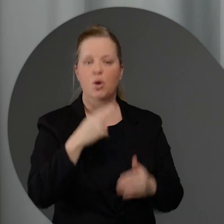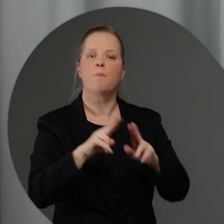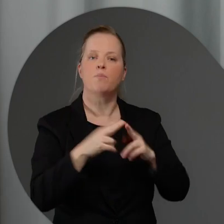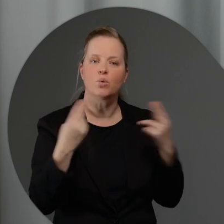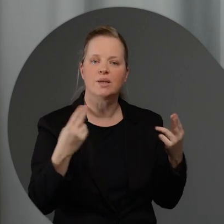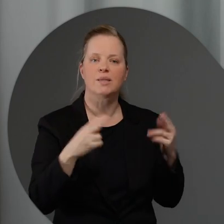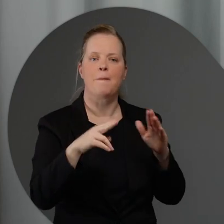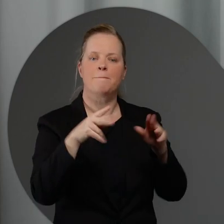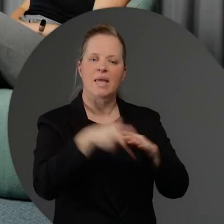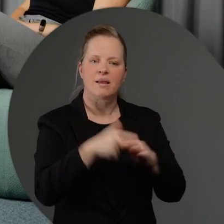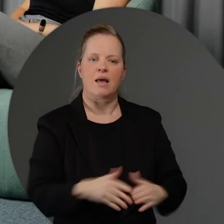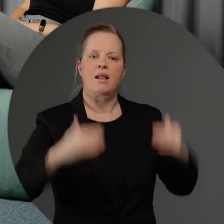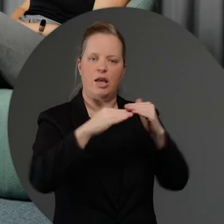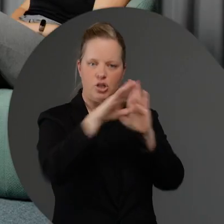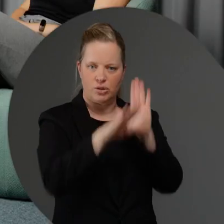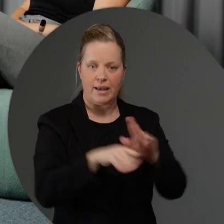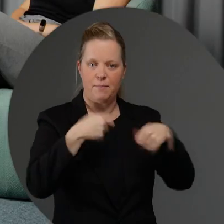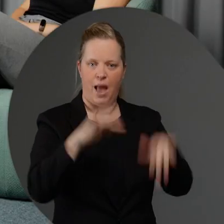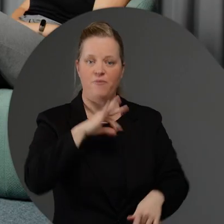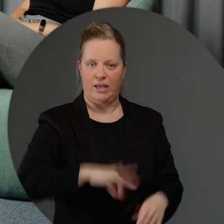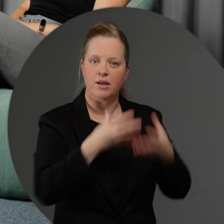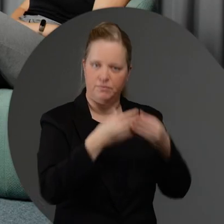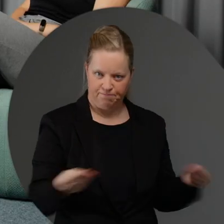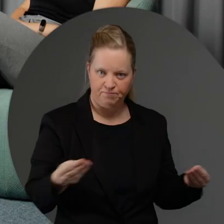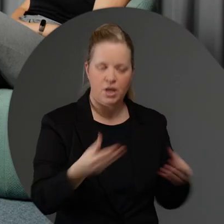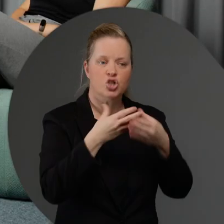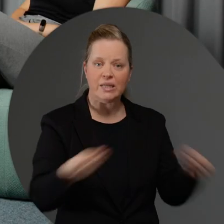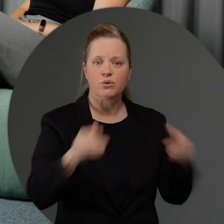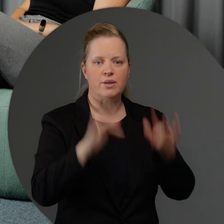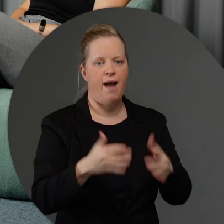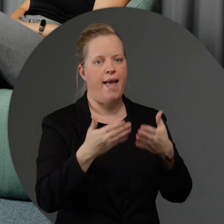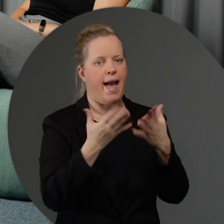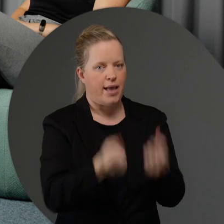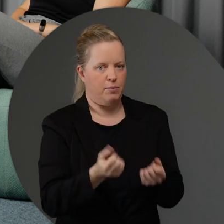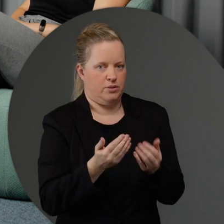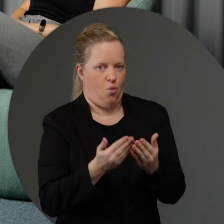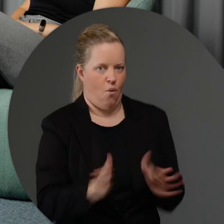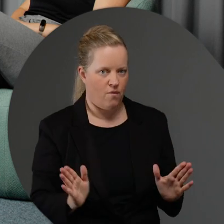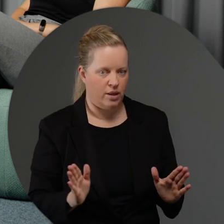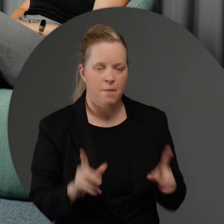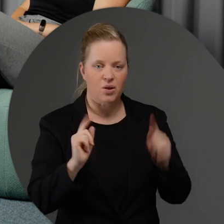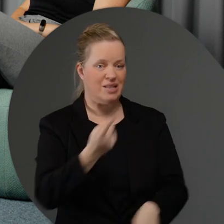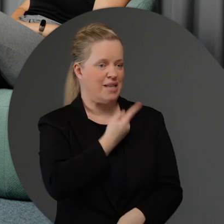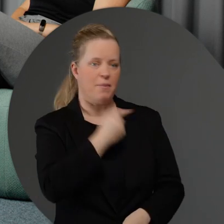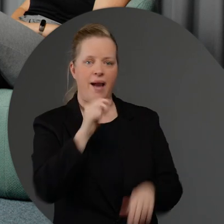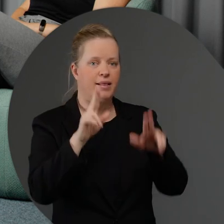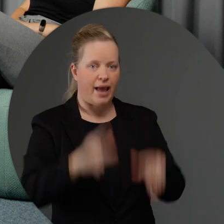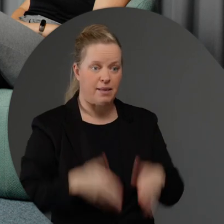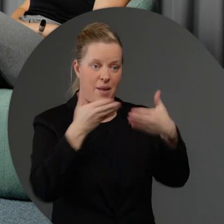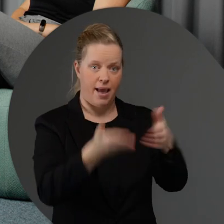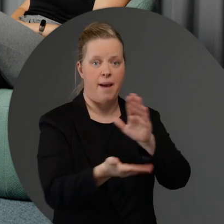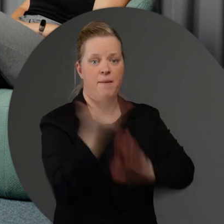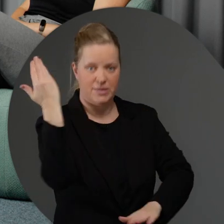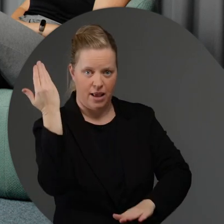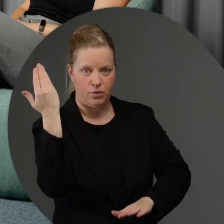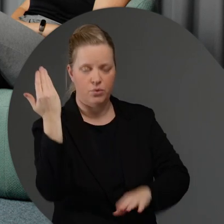im Bundesbehindertengleichstellungsgesetz gibt es eine verpflichtende Schlichtung. Mhm. Diese Schlichtung ist ergebnisoffen. Das heißt, ich habe kein